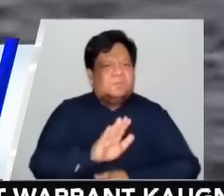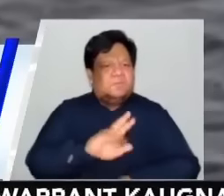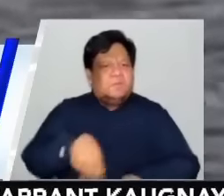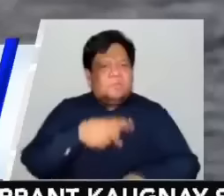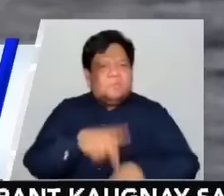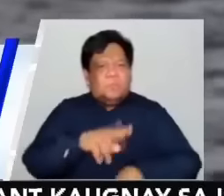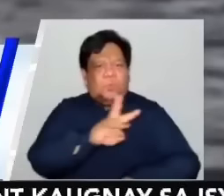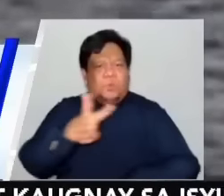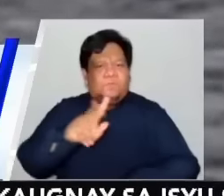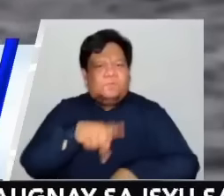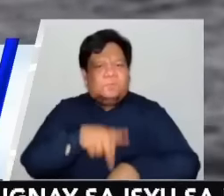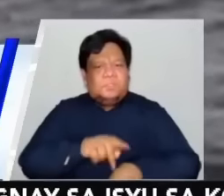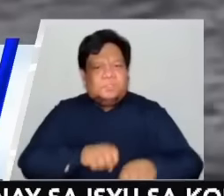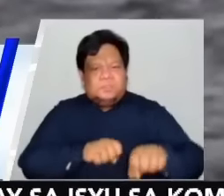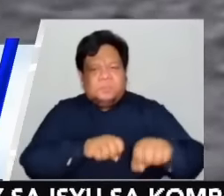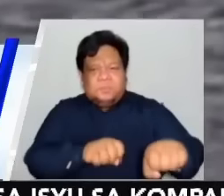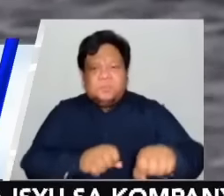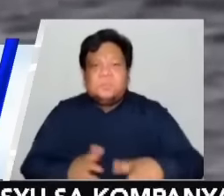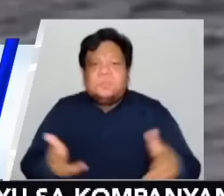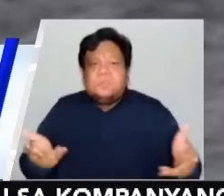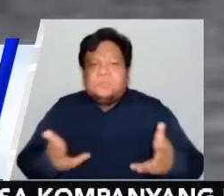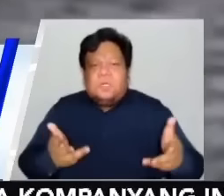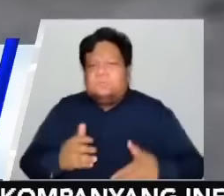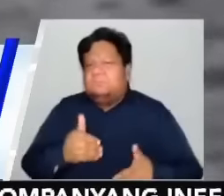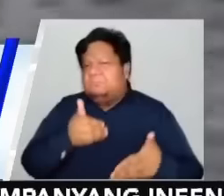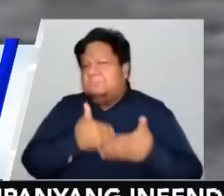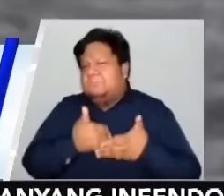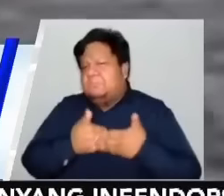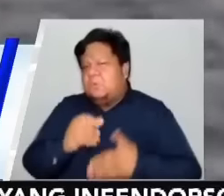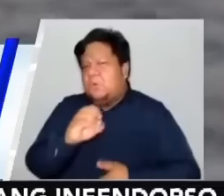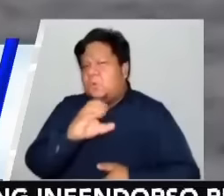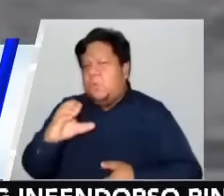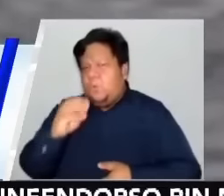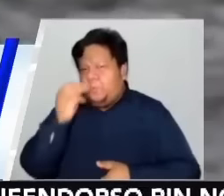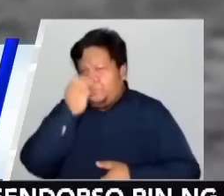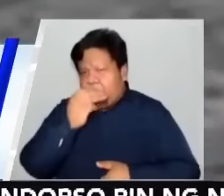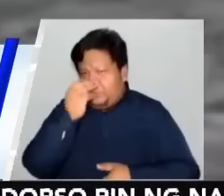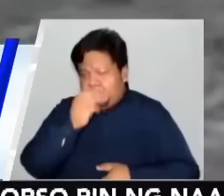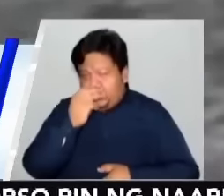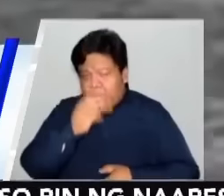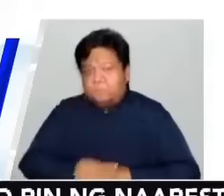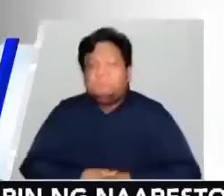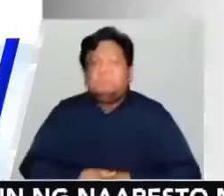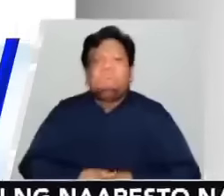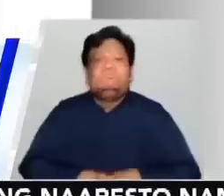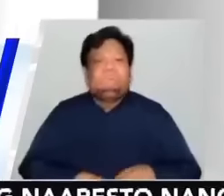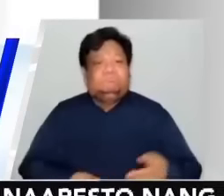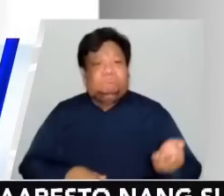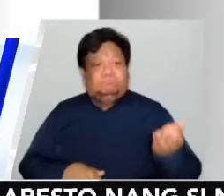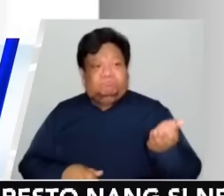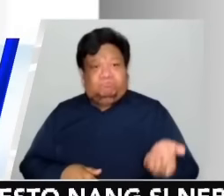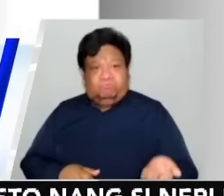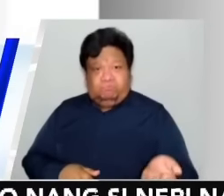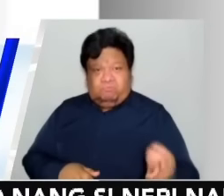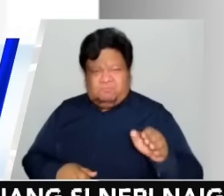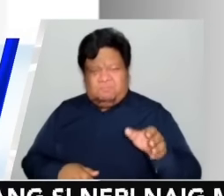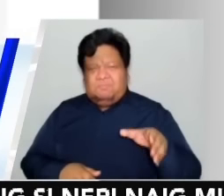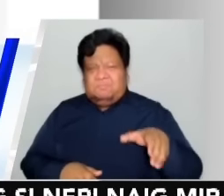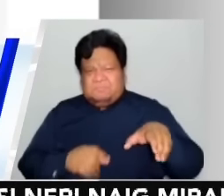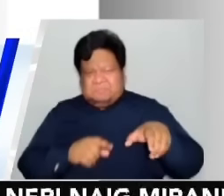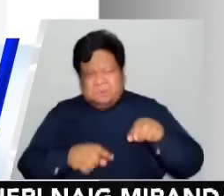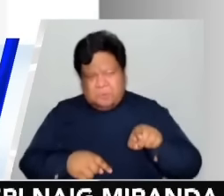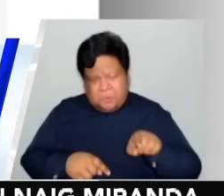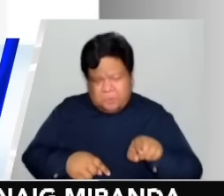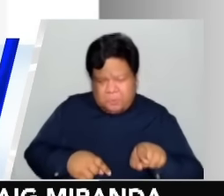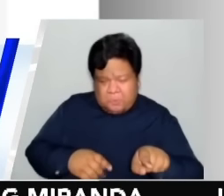Calavite sa Occidental Mindoro. Neskorta nito ng barko ng Philippine Navy hanggang makalabas ng ating EEZ. Sa ulat ng